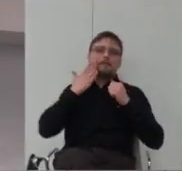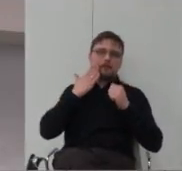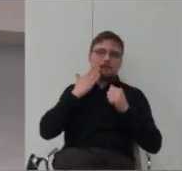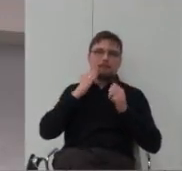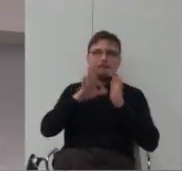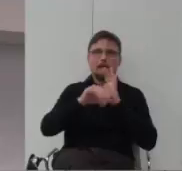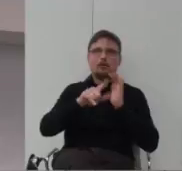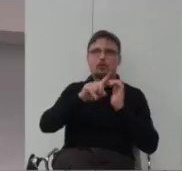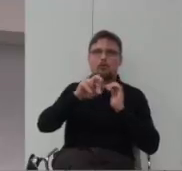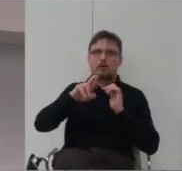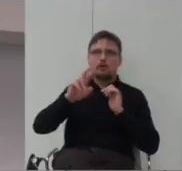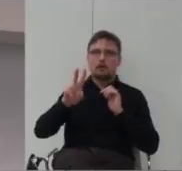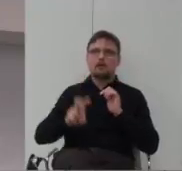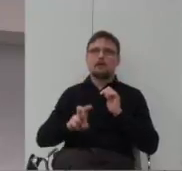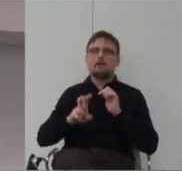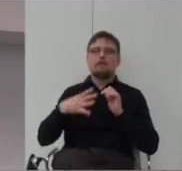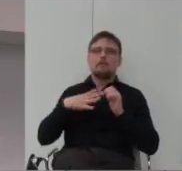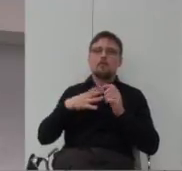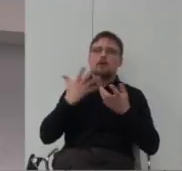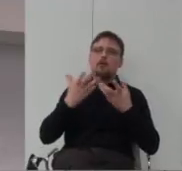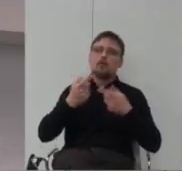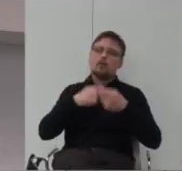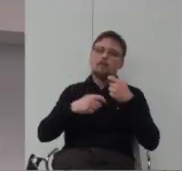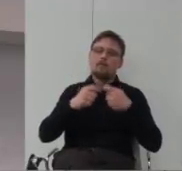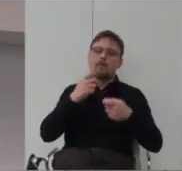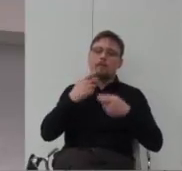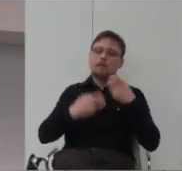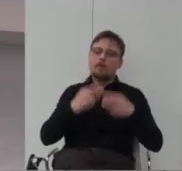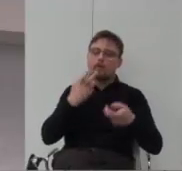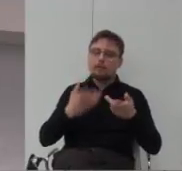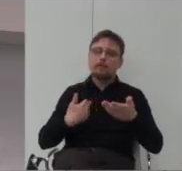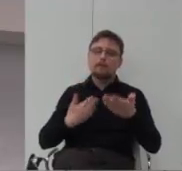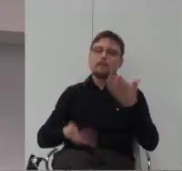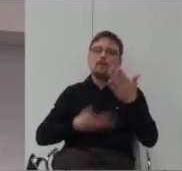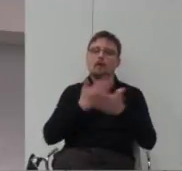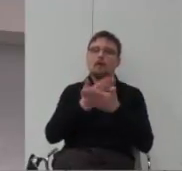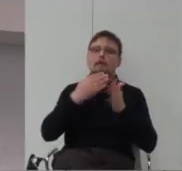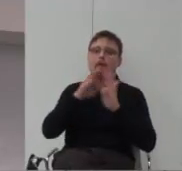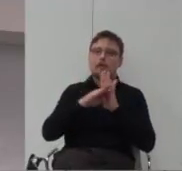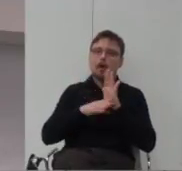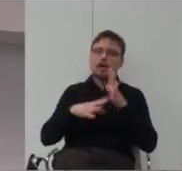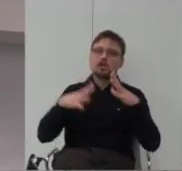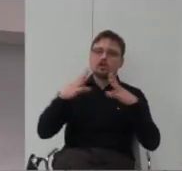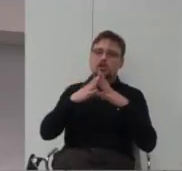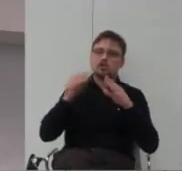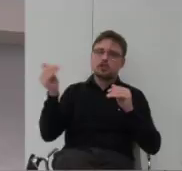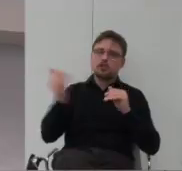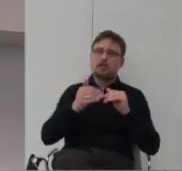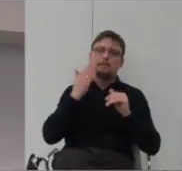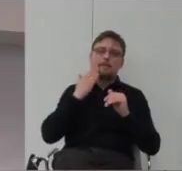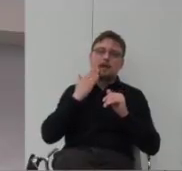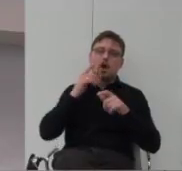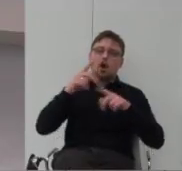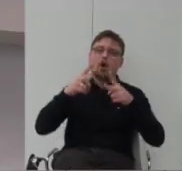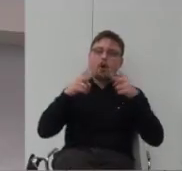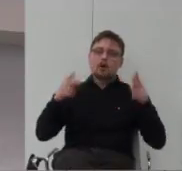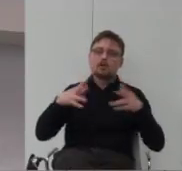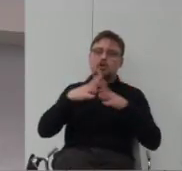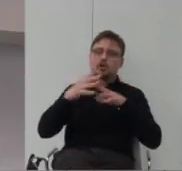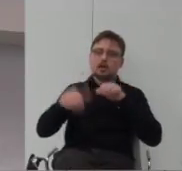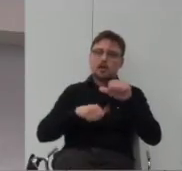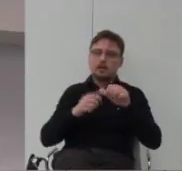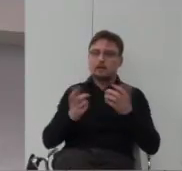zapoczątkowały taki eksodus na przedmieścia. Miasto Zurich pod koniec lat 90. w odpowiedzi na ten problem